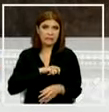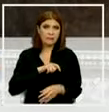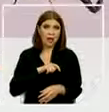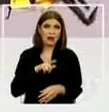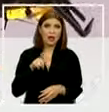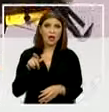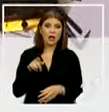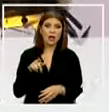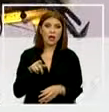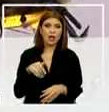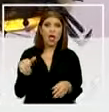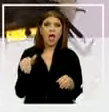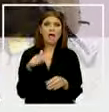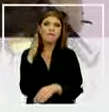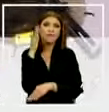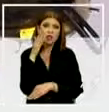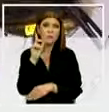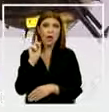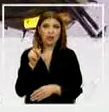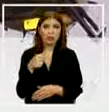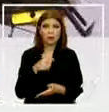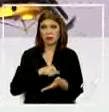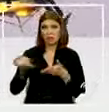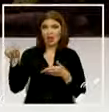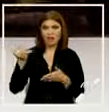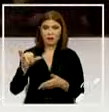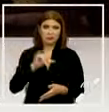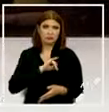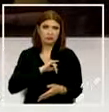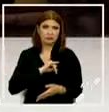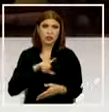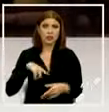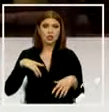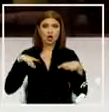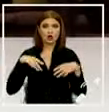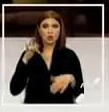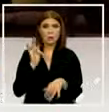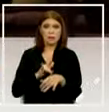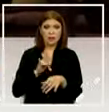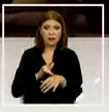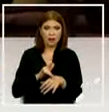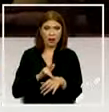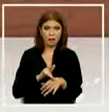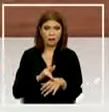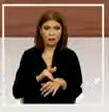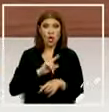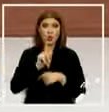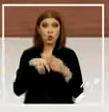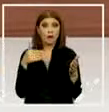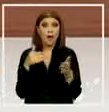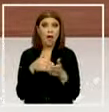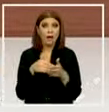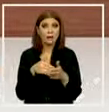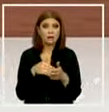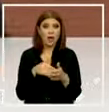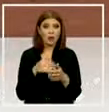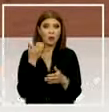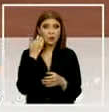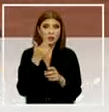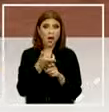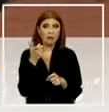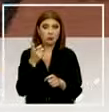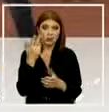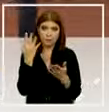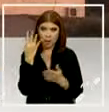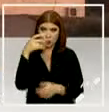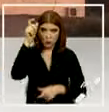știți, angajatorul te poate concedia chiar dacă te afli în concediu medical. Cert este că în urma atacului, în care a rănit 4 persoane,